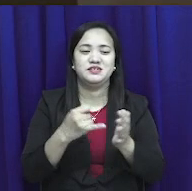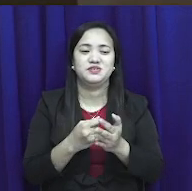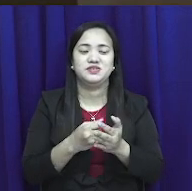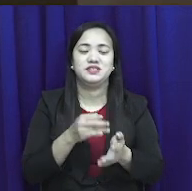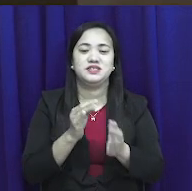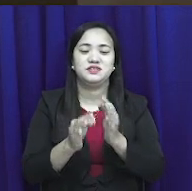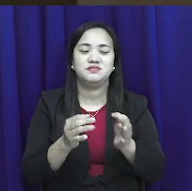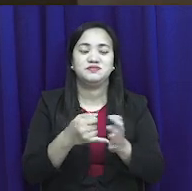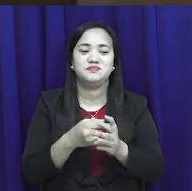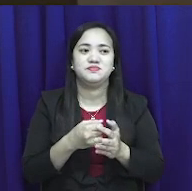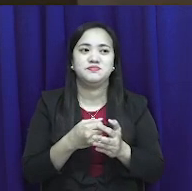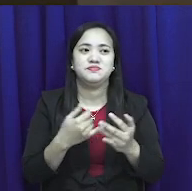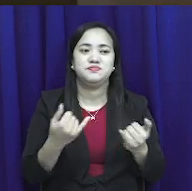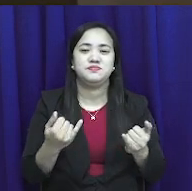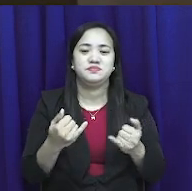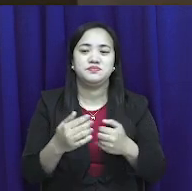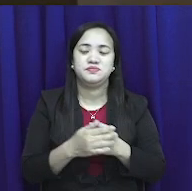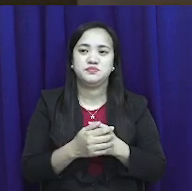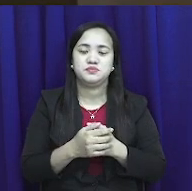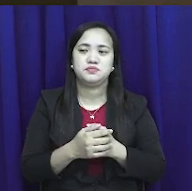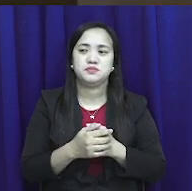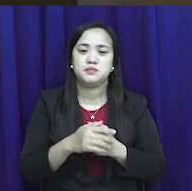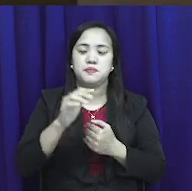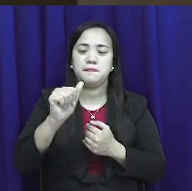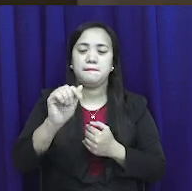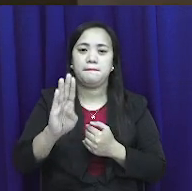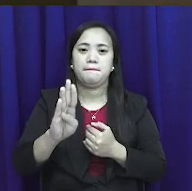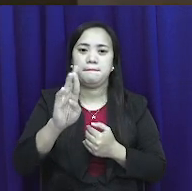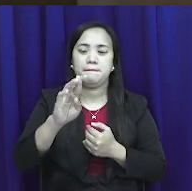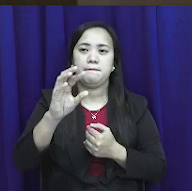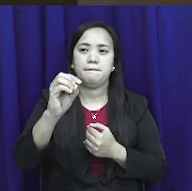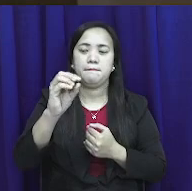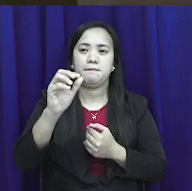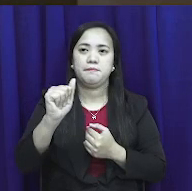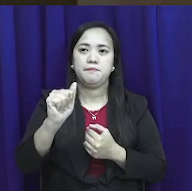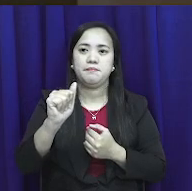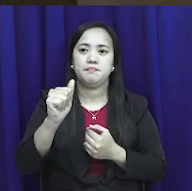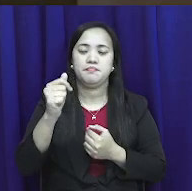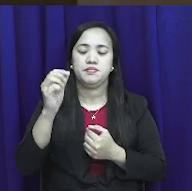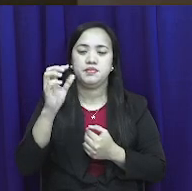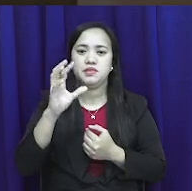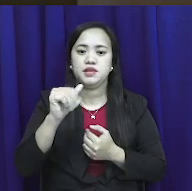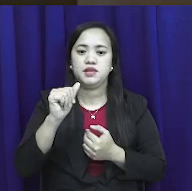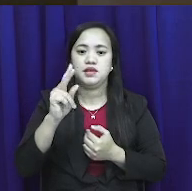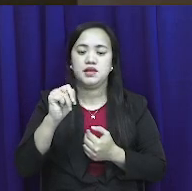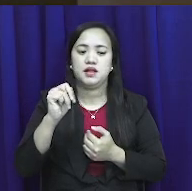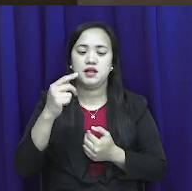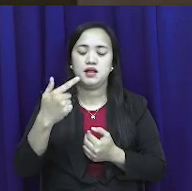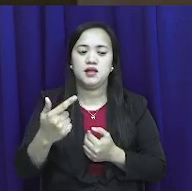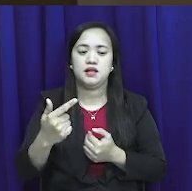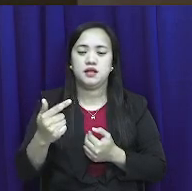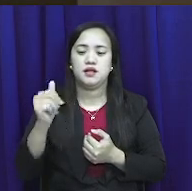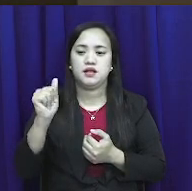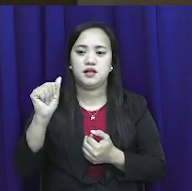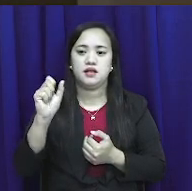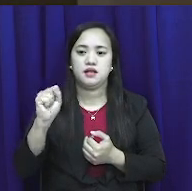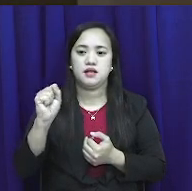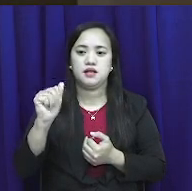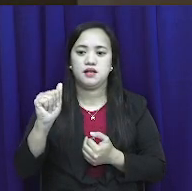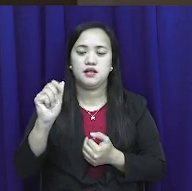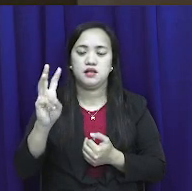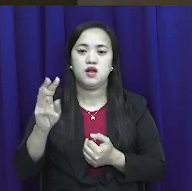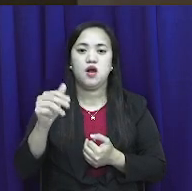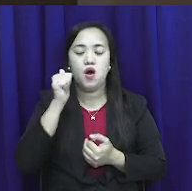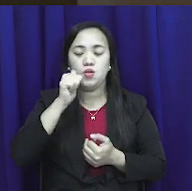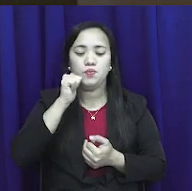inyo pabigat na ng pabigat ang mga sinasabi ni Pastor kaya Again I'm telling you embrace your